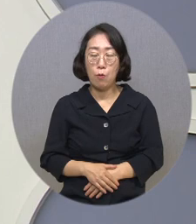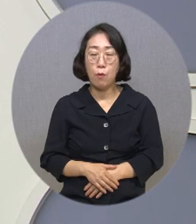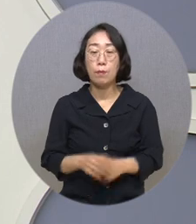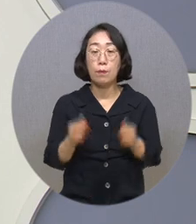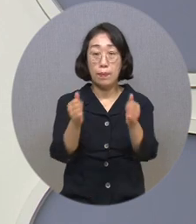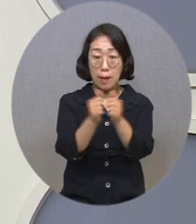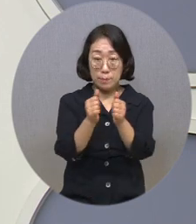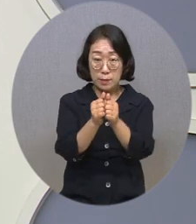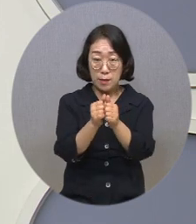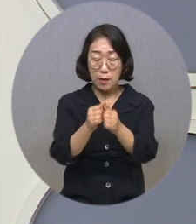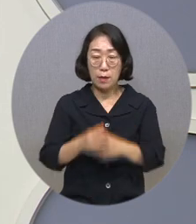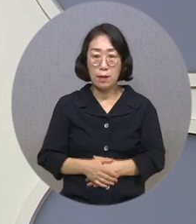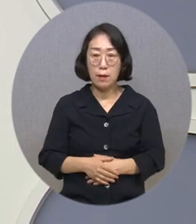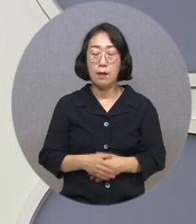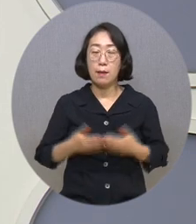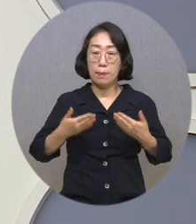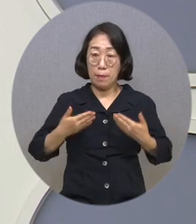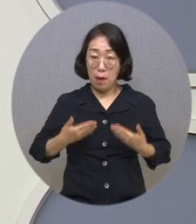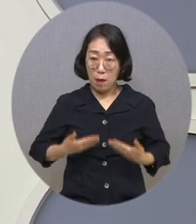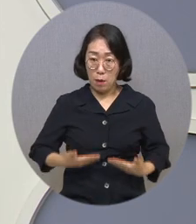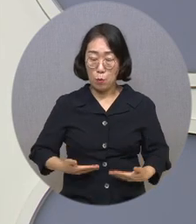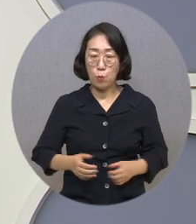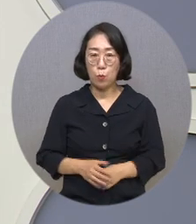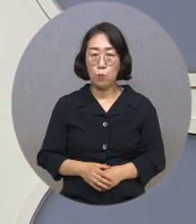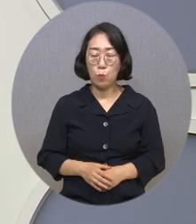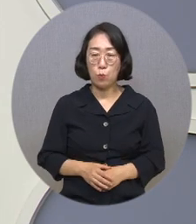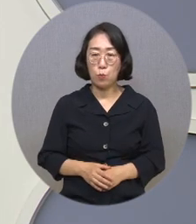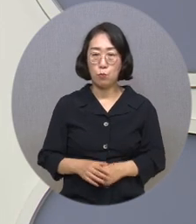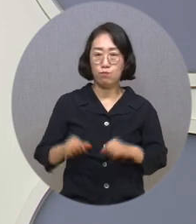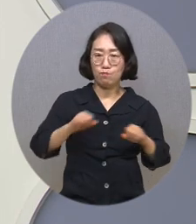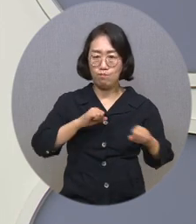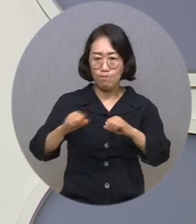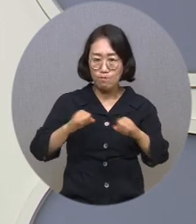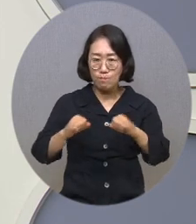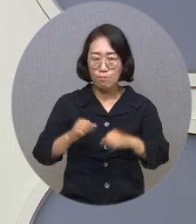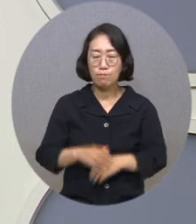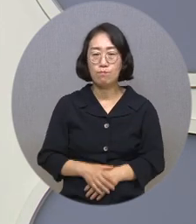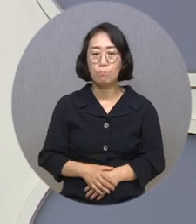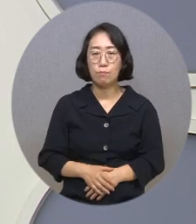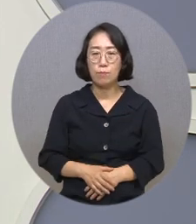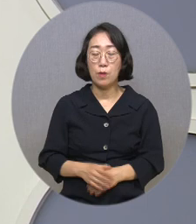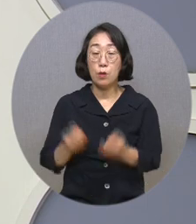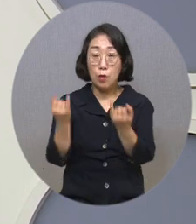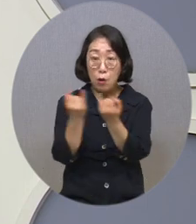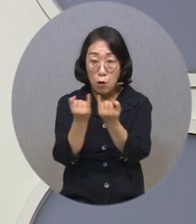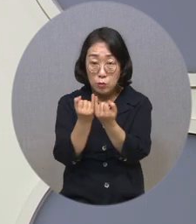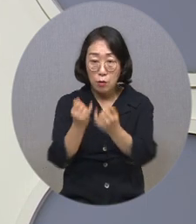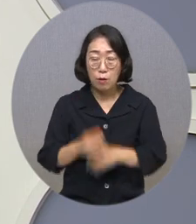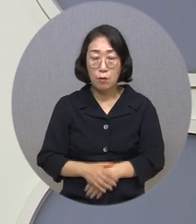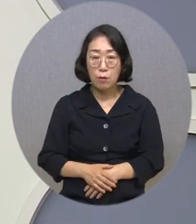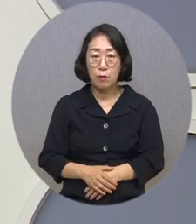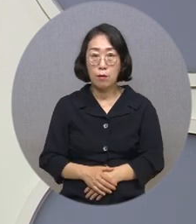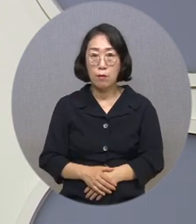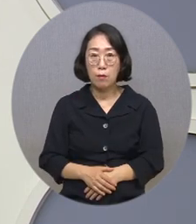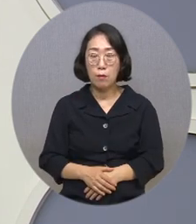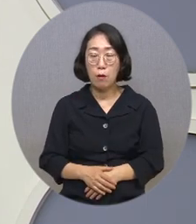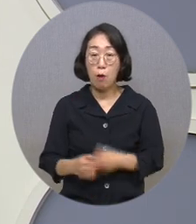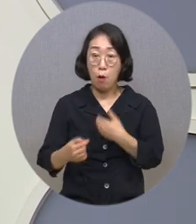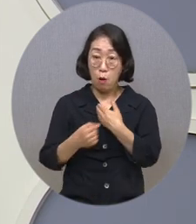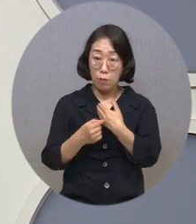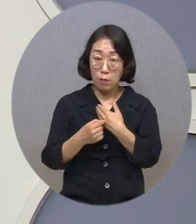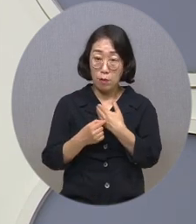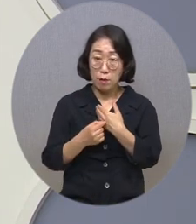남자라면 침착한 태도, 남자라면 능력, 신뢰, 인정, 여성이라면 또 환한 모습,